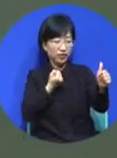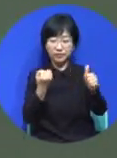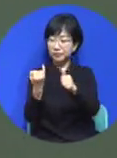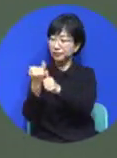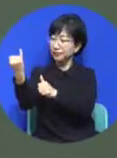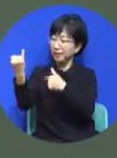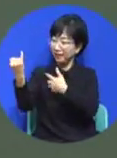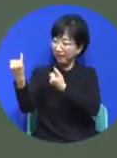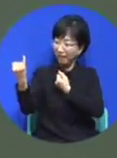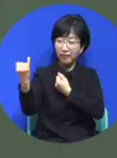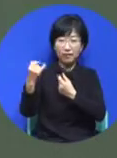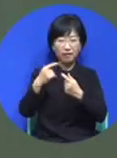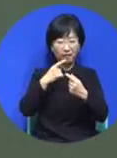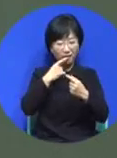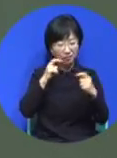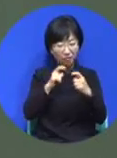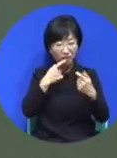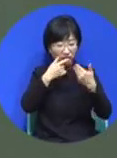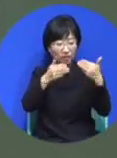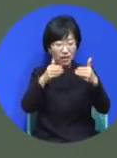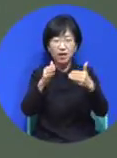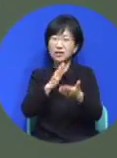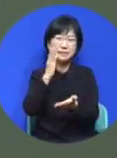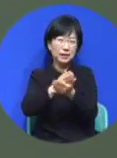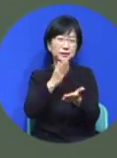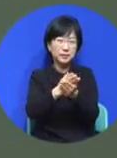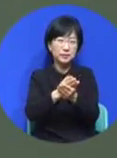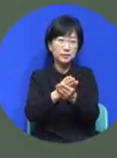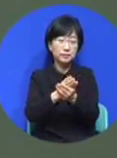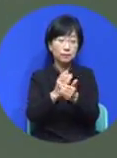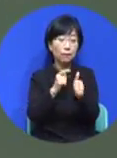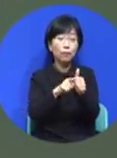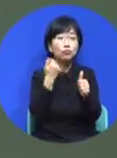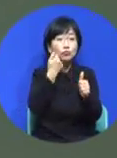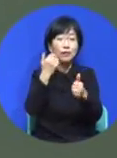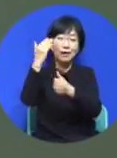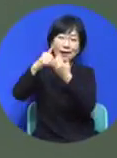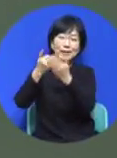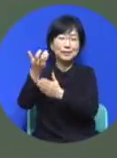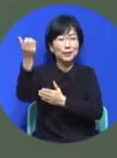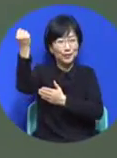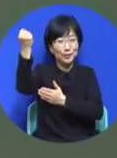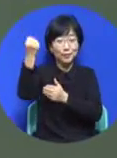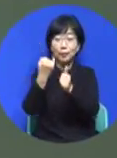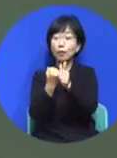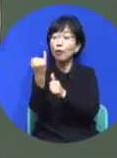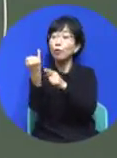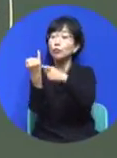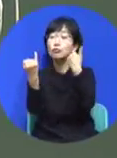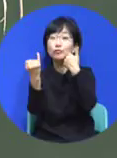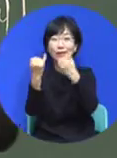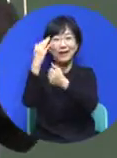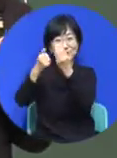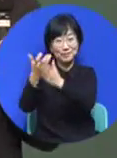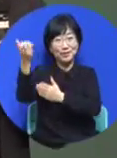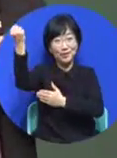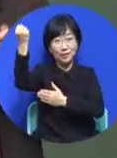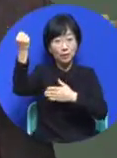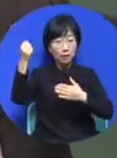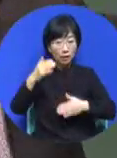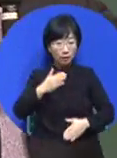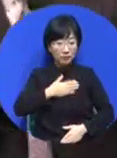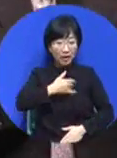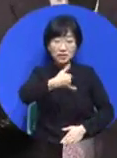misunderstand that your husband or your wife belongs to you. How can they belong to you? 하나님의 겁니다. They belong to God. 여러분 자녀? And